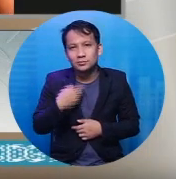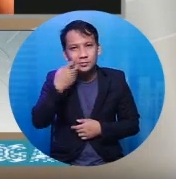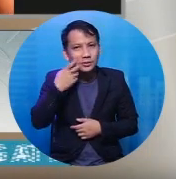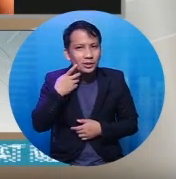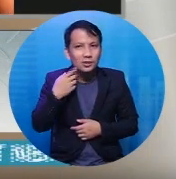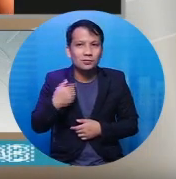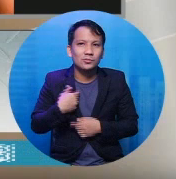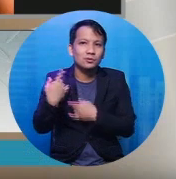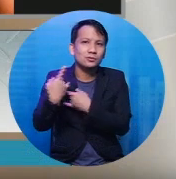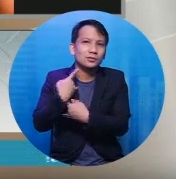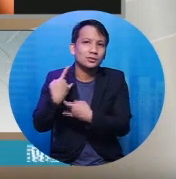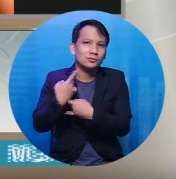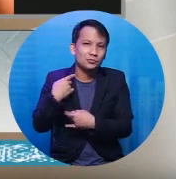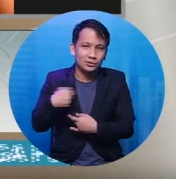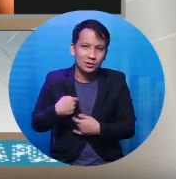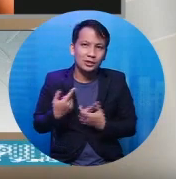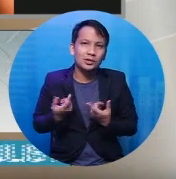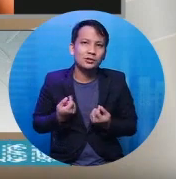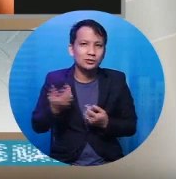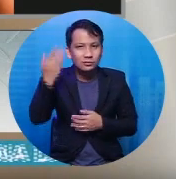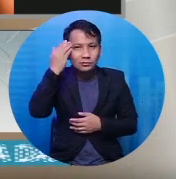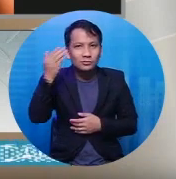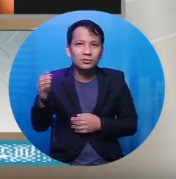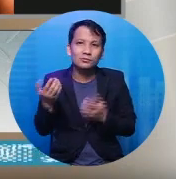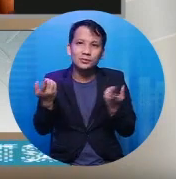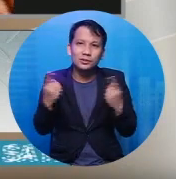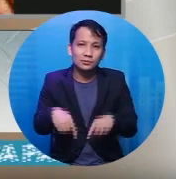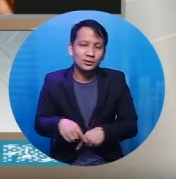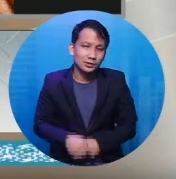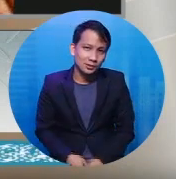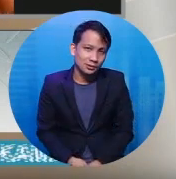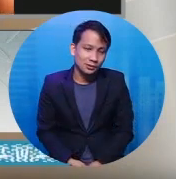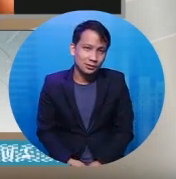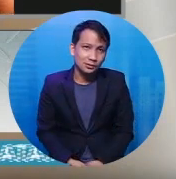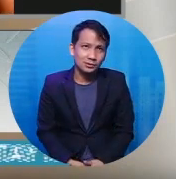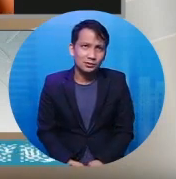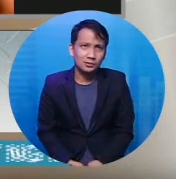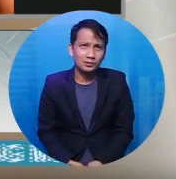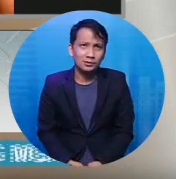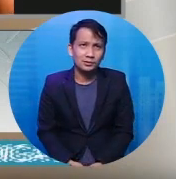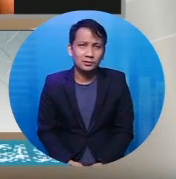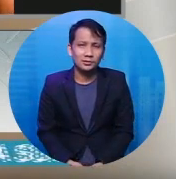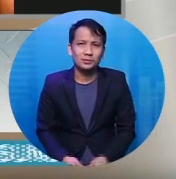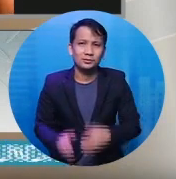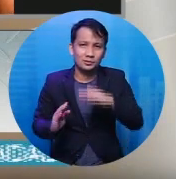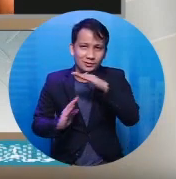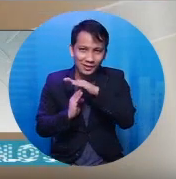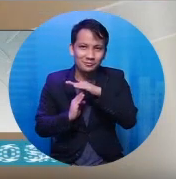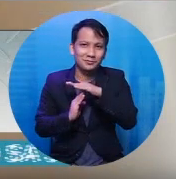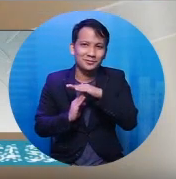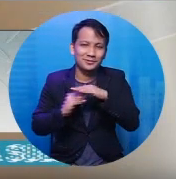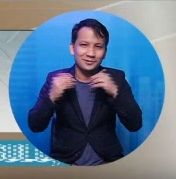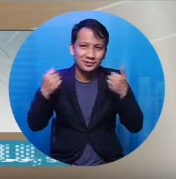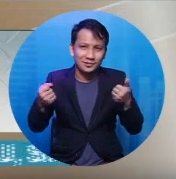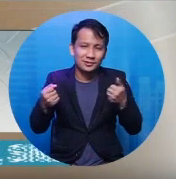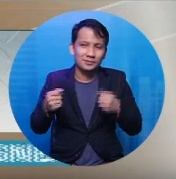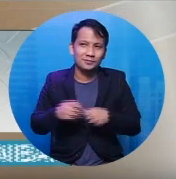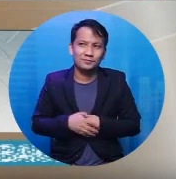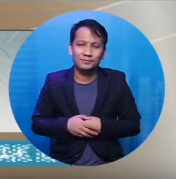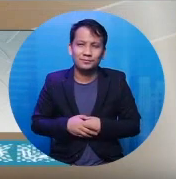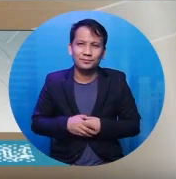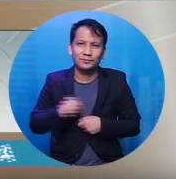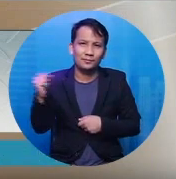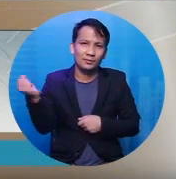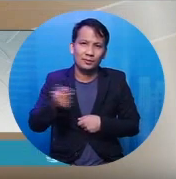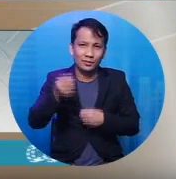Hindi ko inaakala na ganun ang gagawin niyo sa akin. Hindi ko inaakala yan. Okay, time's up. Ma'am, ito po'y para sa kapakanan na